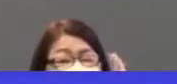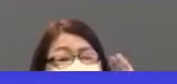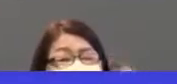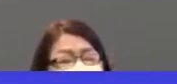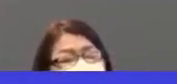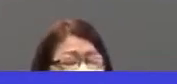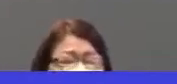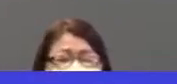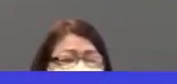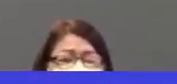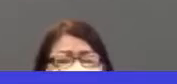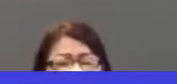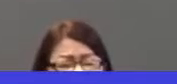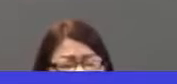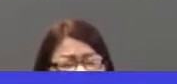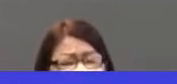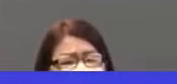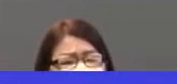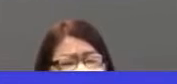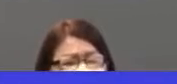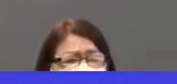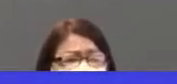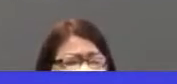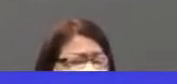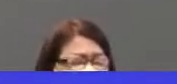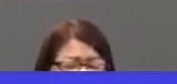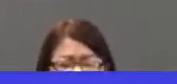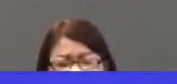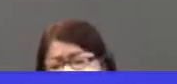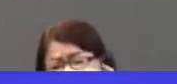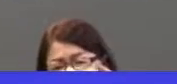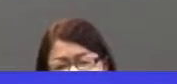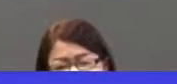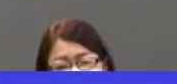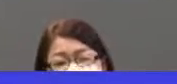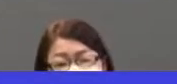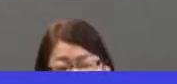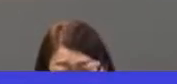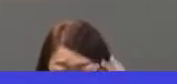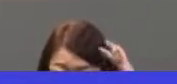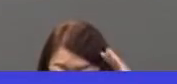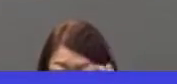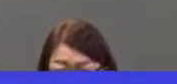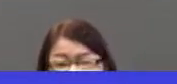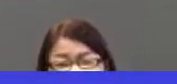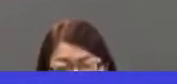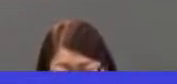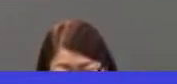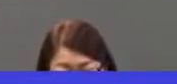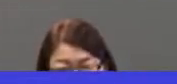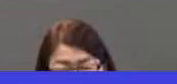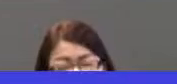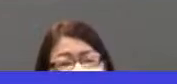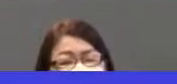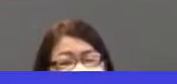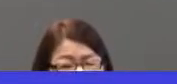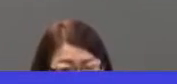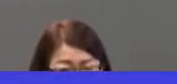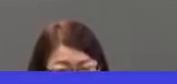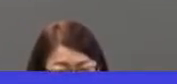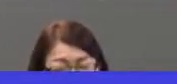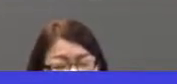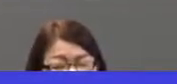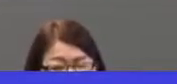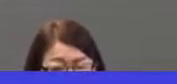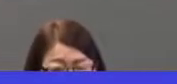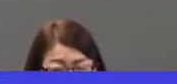ข้อเท็จจริงจากพยานหลักฐานพยานบุคคลก็อย่างเช่นเอกสารหลักฐานจากปปช.จากเจ้าหน้าที่ตำรวจพอพิจารณาเสร็จก็จ